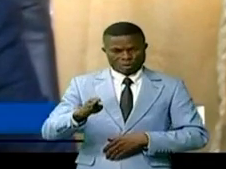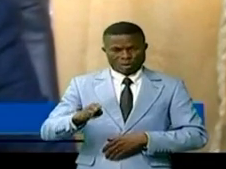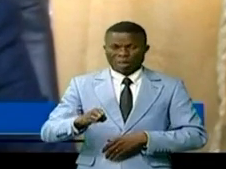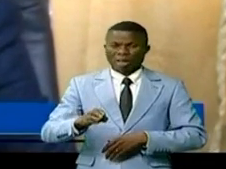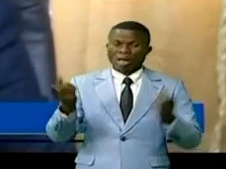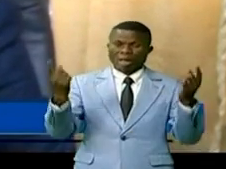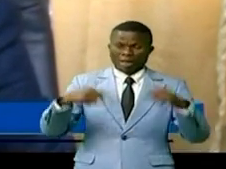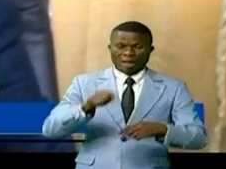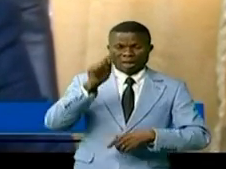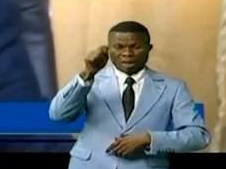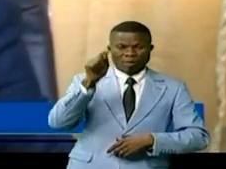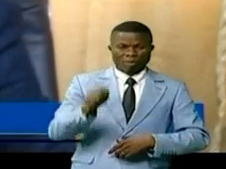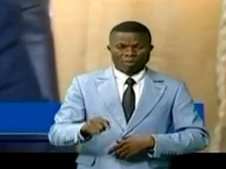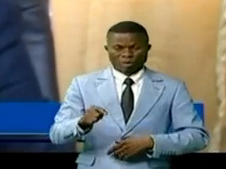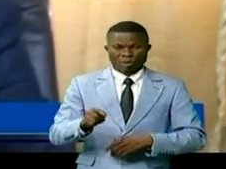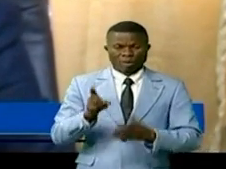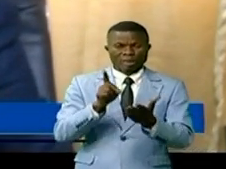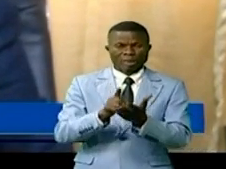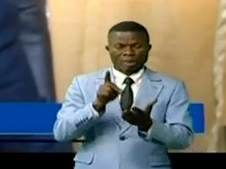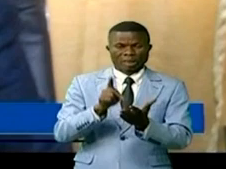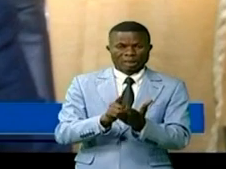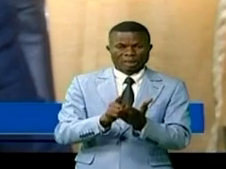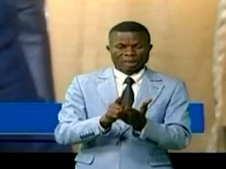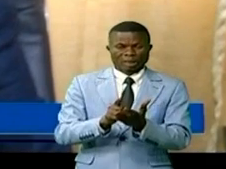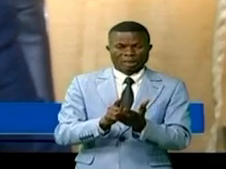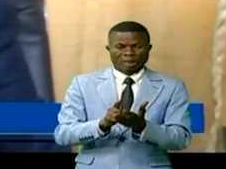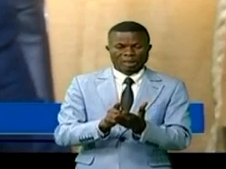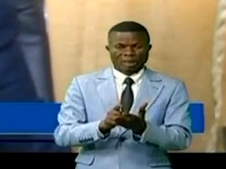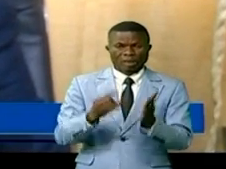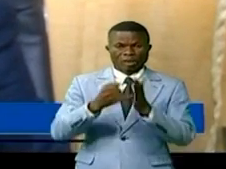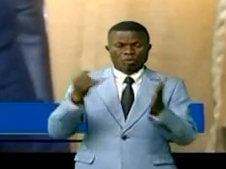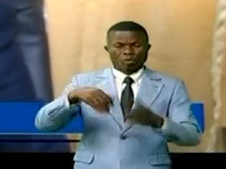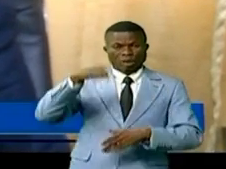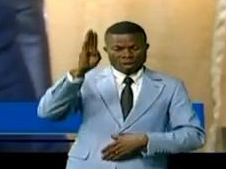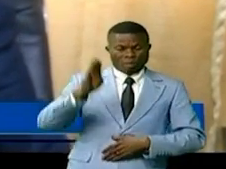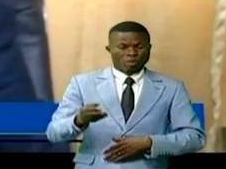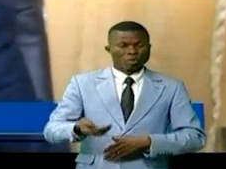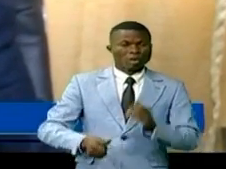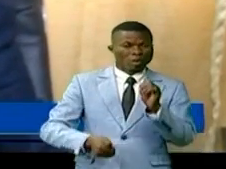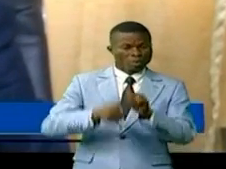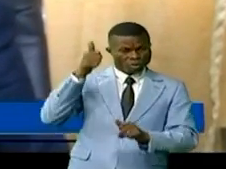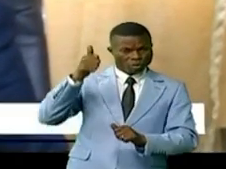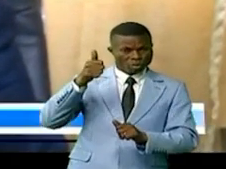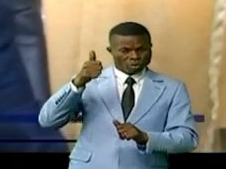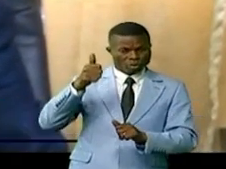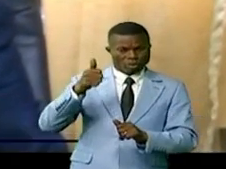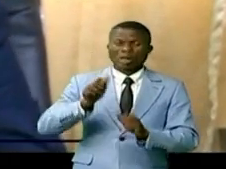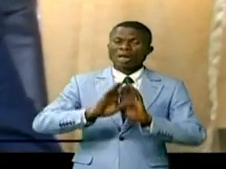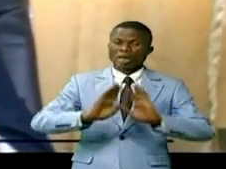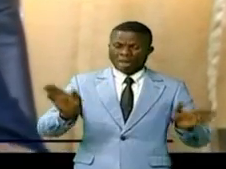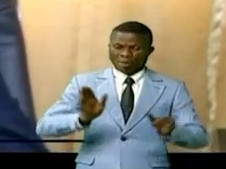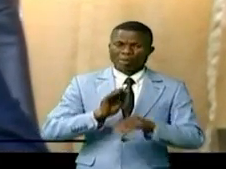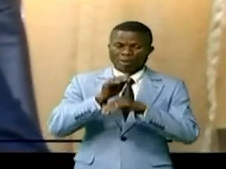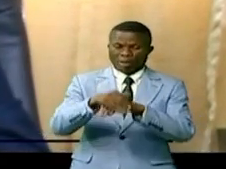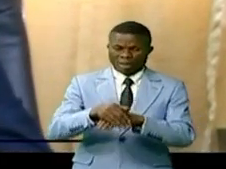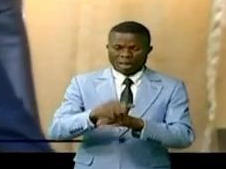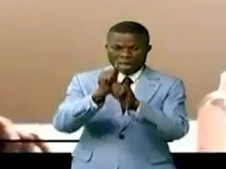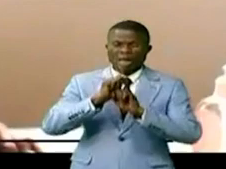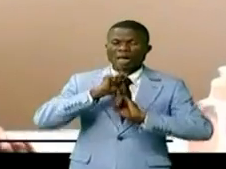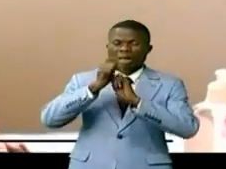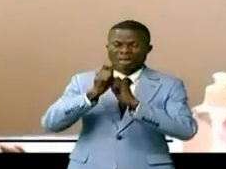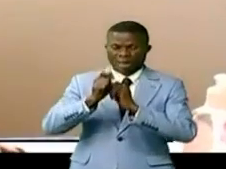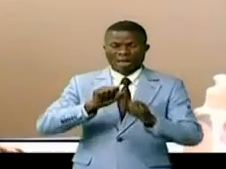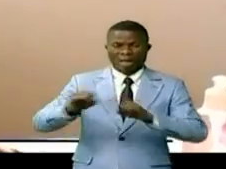lorsque vous avez un diplôme plutôt avec plus de 60%, je précise, vous êtes éligible pour un méga concours.